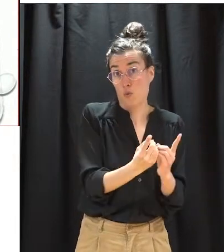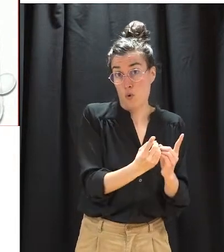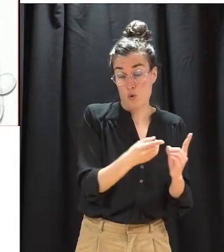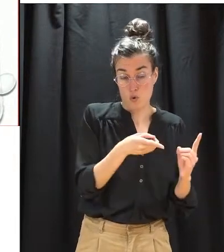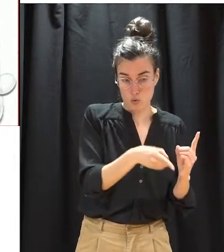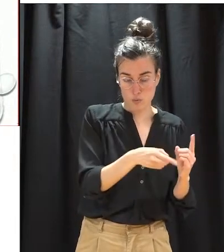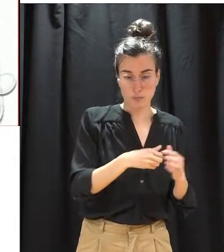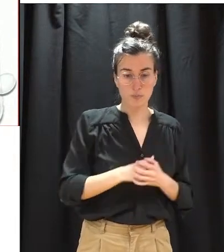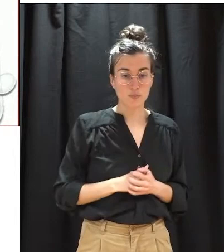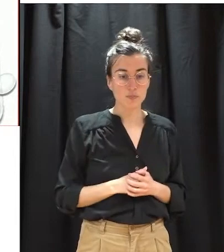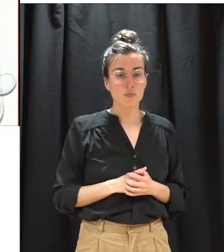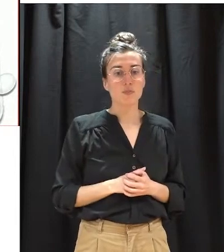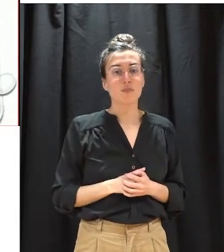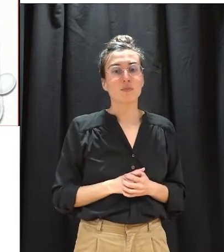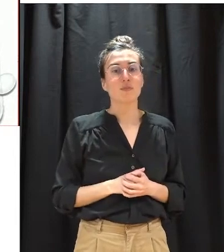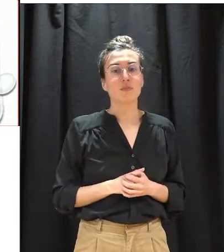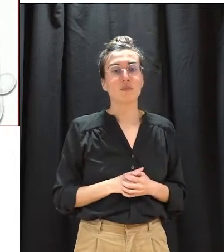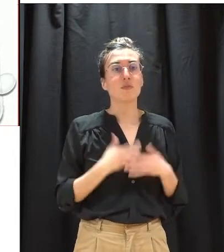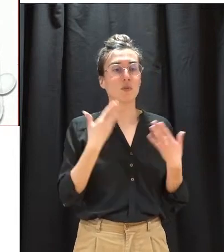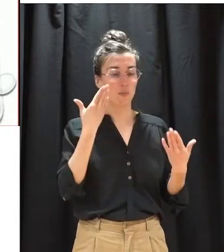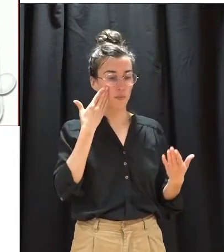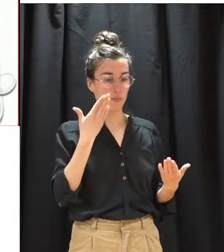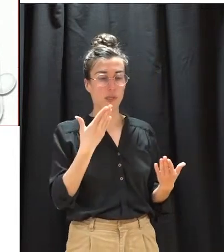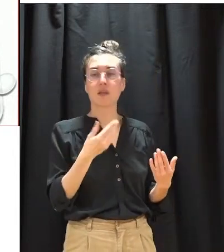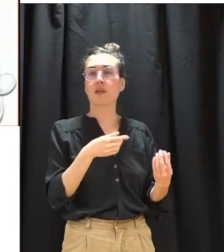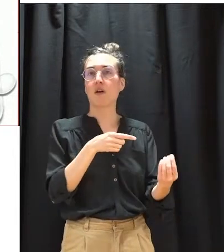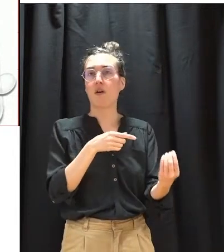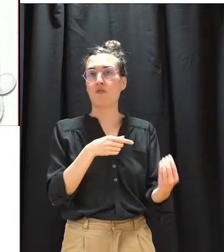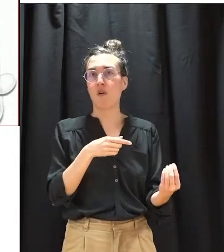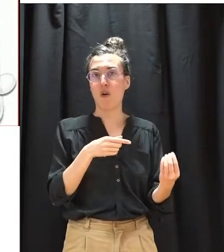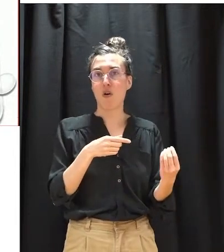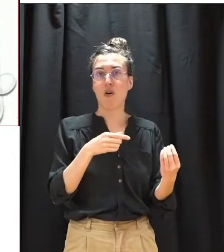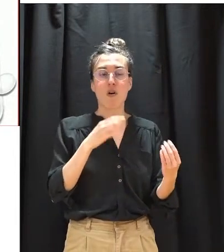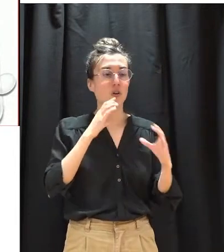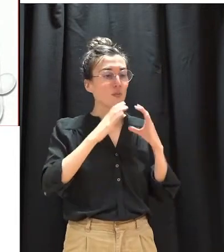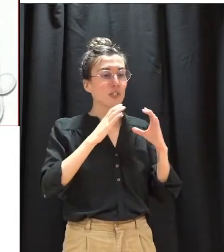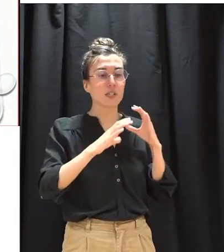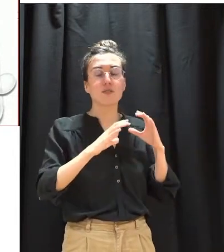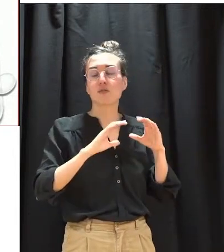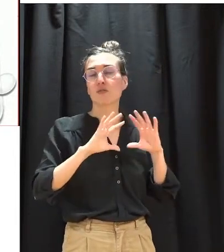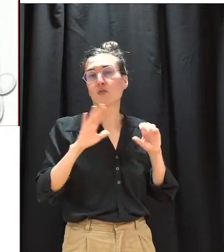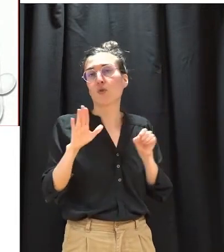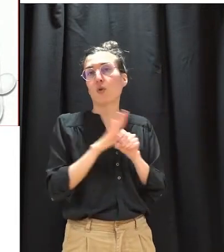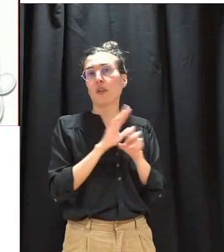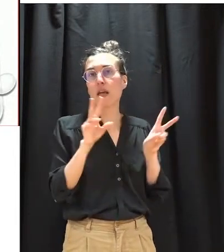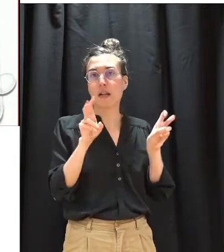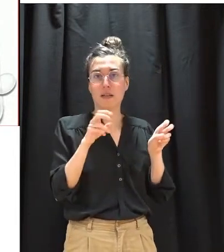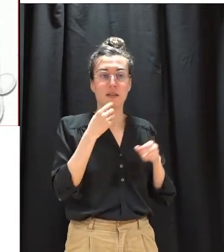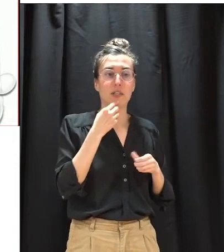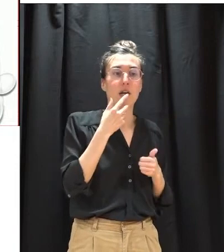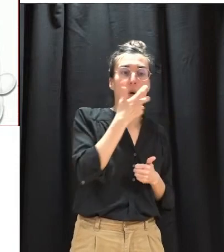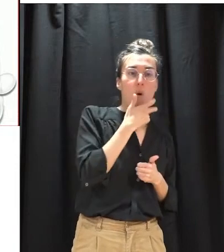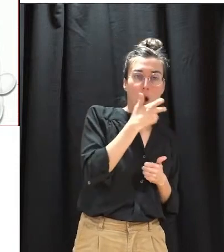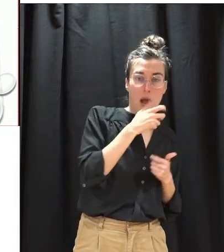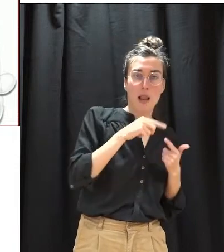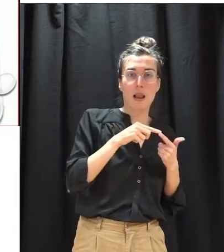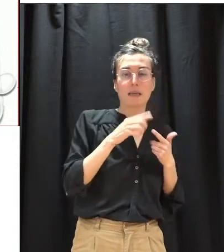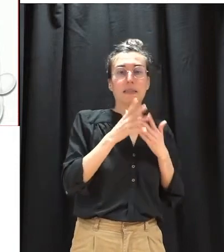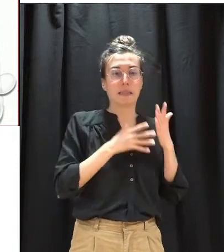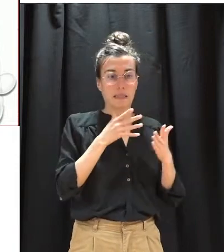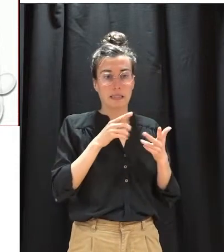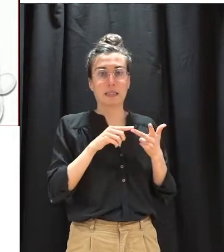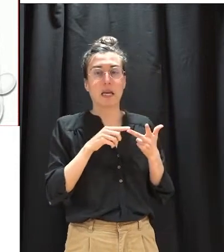été exposée à une communication dite totale, donc utilisation de l'oral, de la langue des signes ou du code, auront